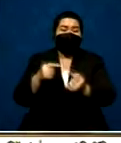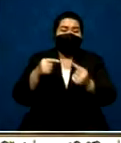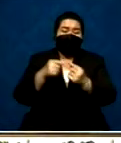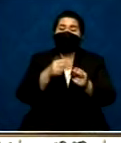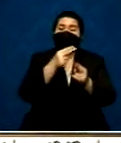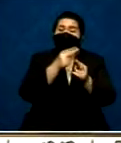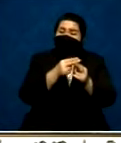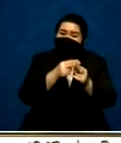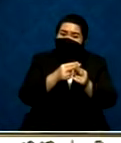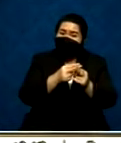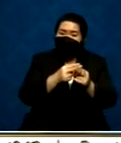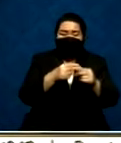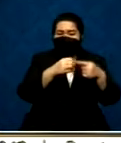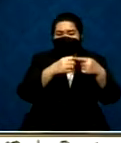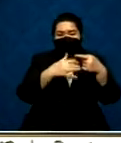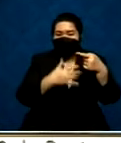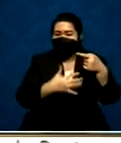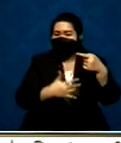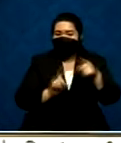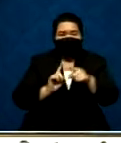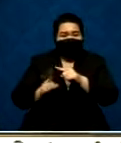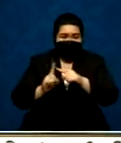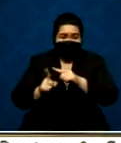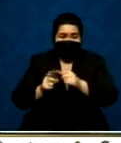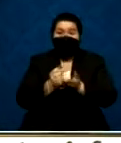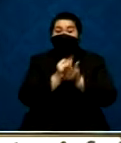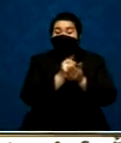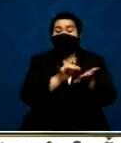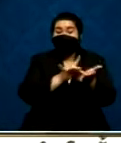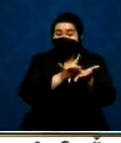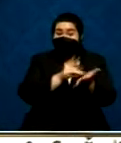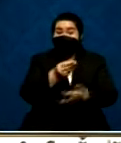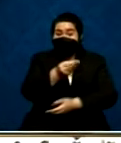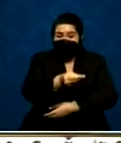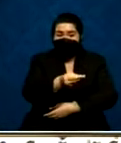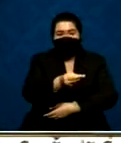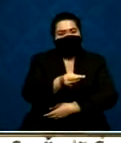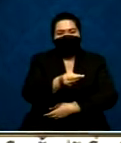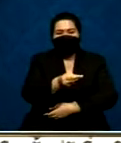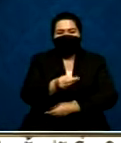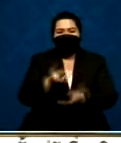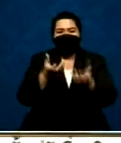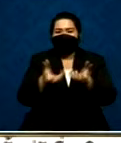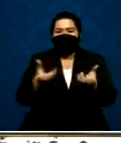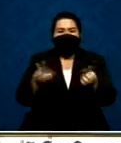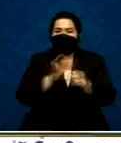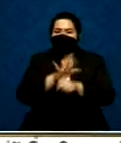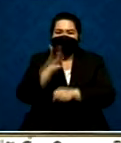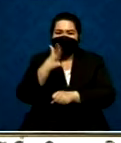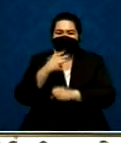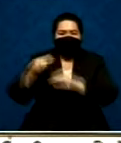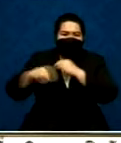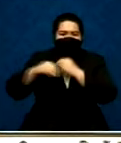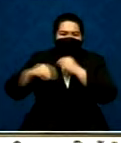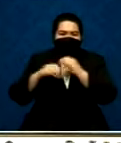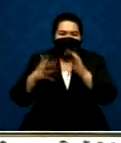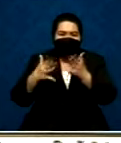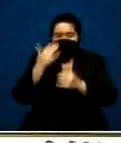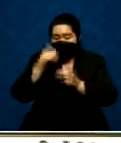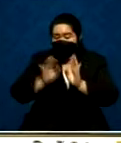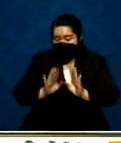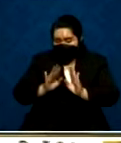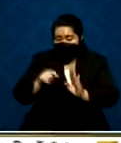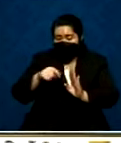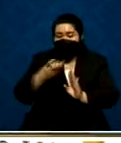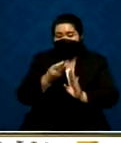ตตาไซคินเป็นเพนิซิลลินหรือเป็นกลุ่มเซฟาโลสปอรินเนี่ยตอนนี้ขาดแคลนทั้งหมดเลยไม่ได้มีกำลังเสริมเลยนะครับใช้ของในสต็อกปก